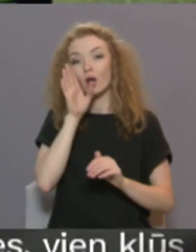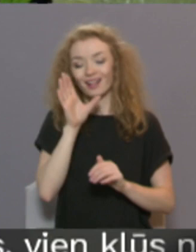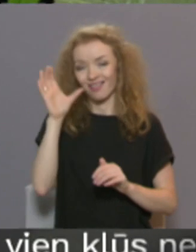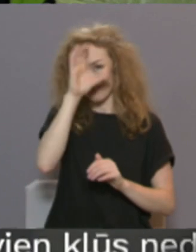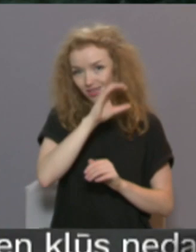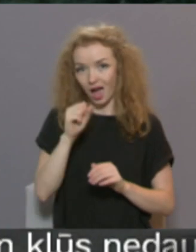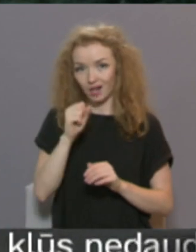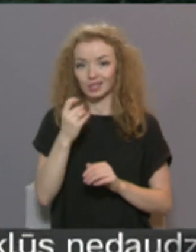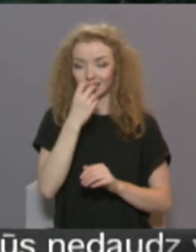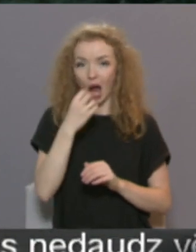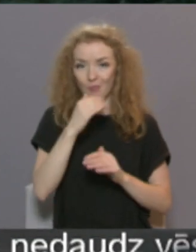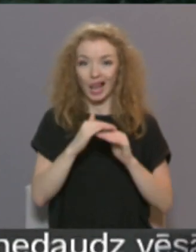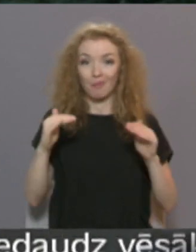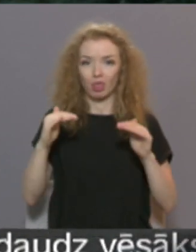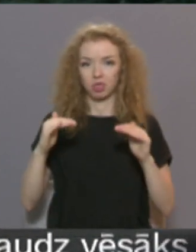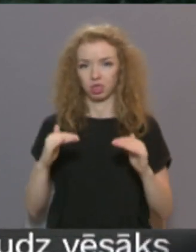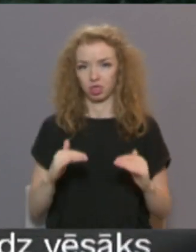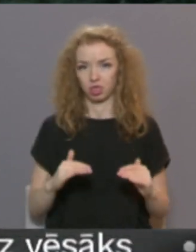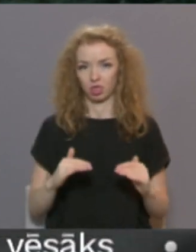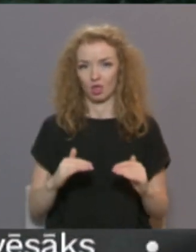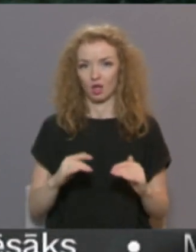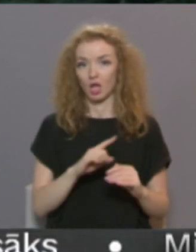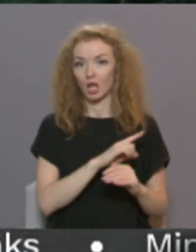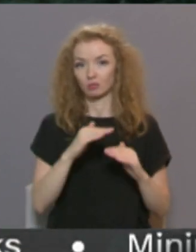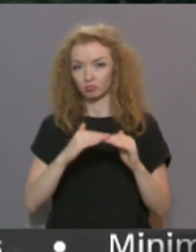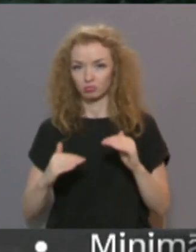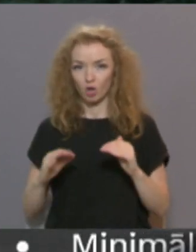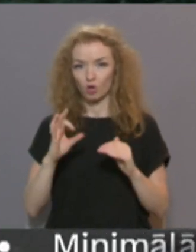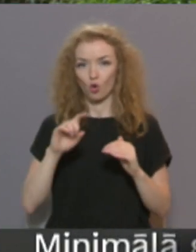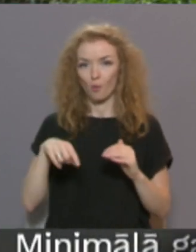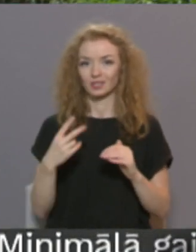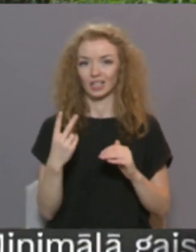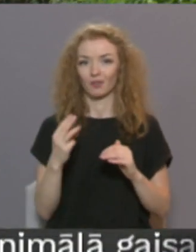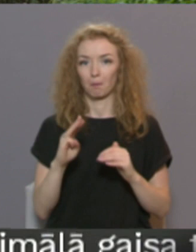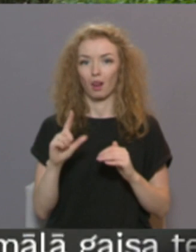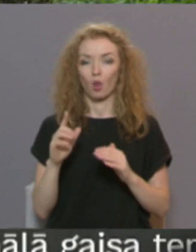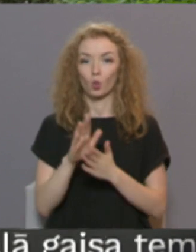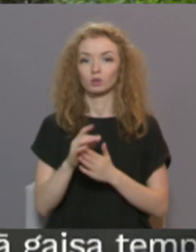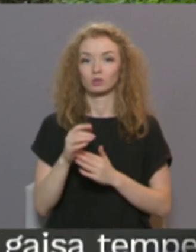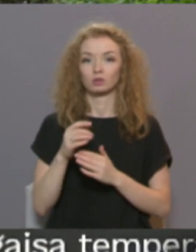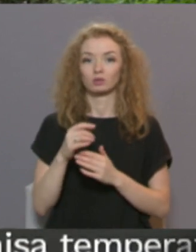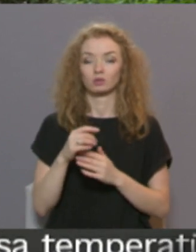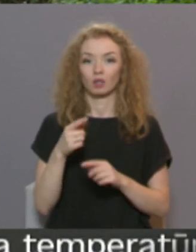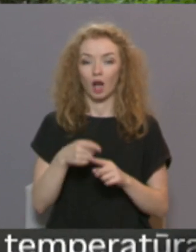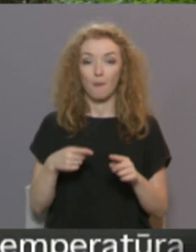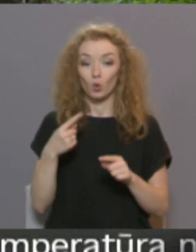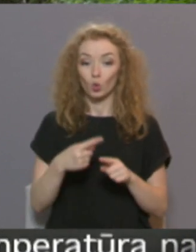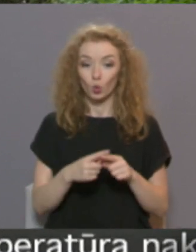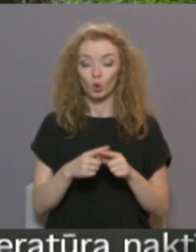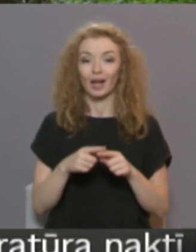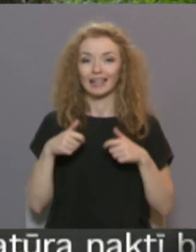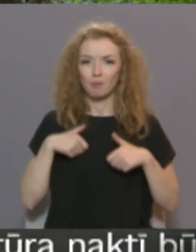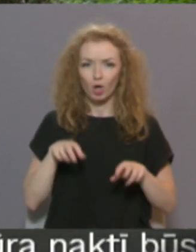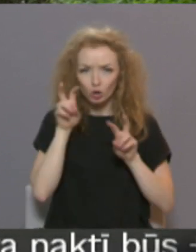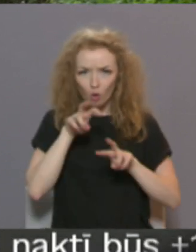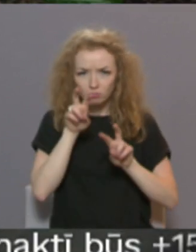skābekļa līmenis krītās ūdenī. Tas var būt līdz pat 0,2 mg uz litru. Rītā, kad Stendes upē inspektori ņem mērījumus,